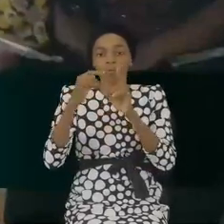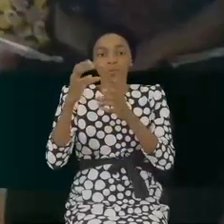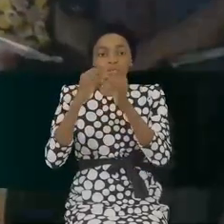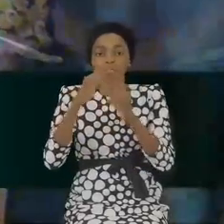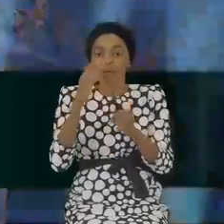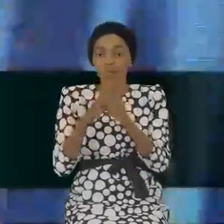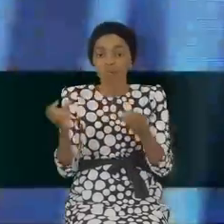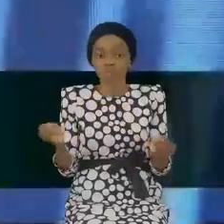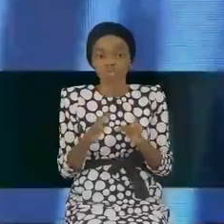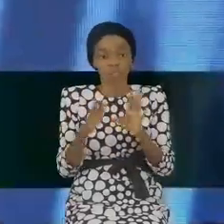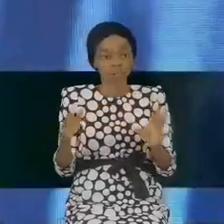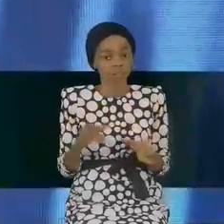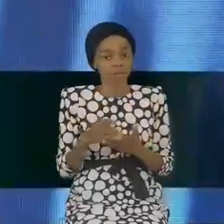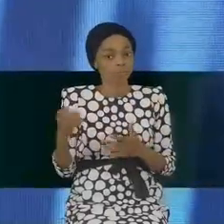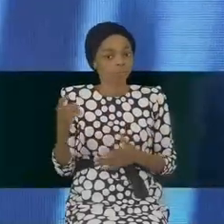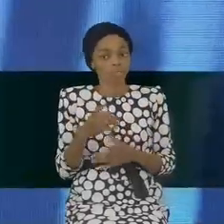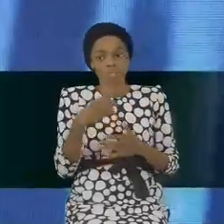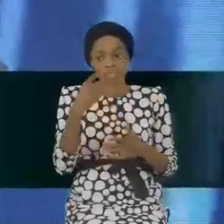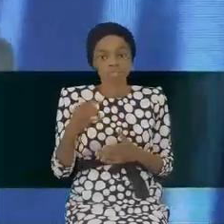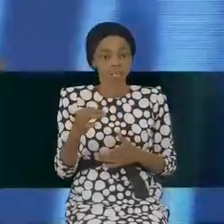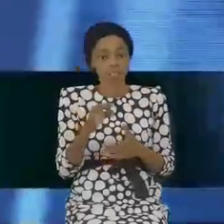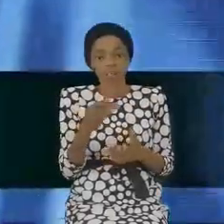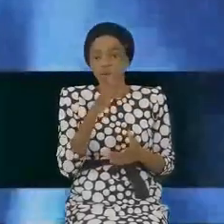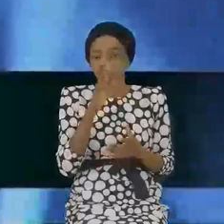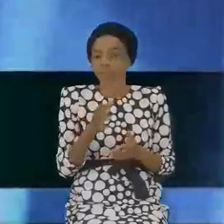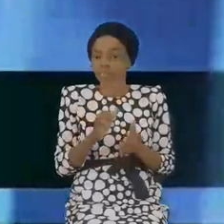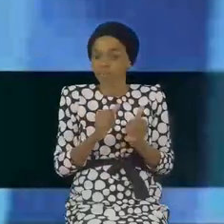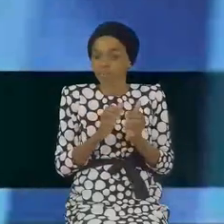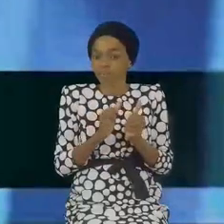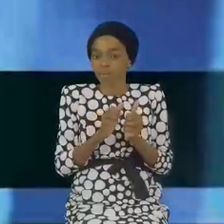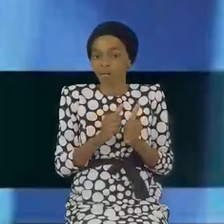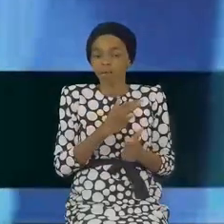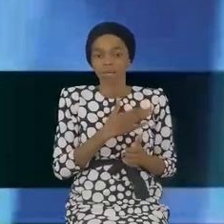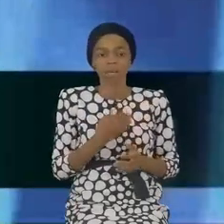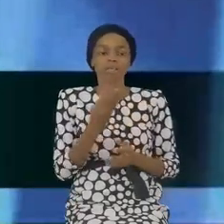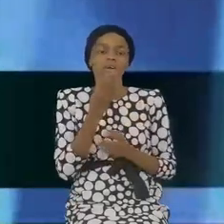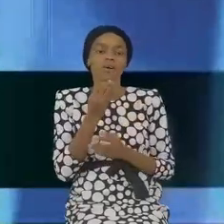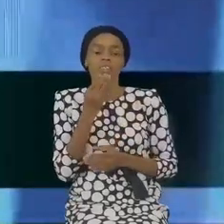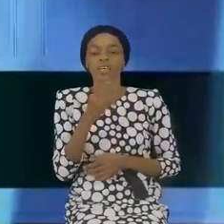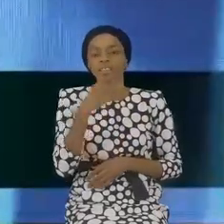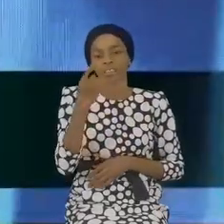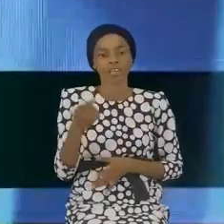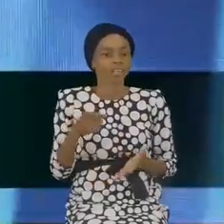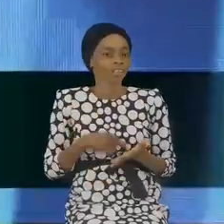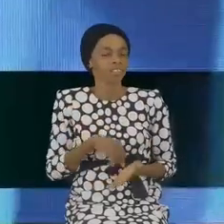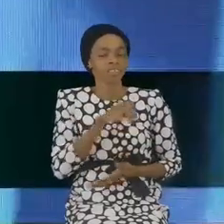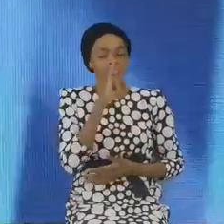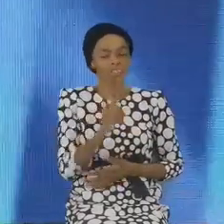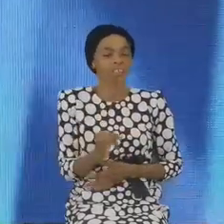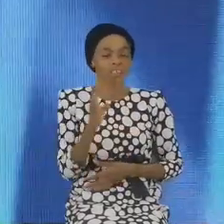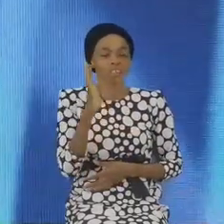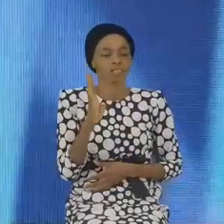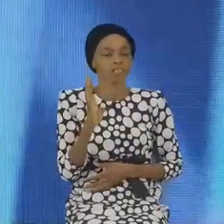où coule le lait et le miel, et il dit maintenant, oh, voici Bela. Et le